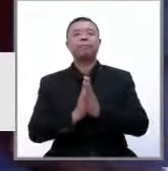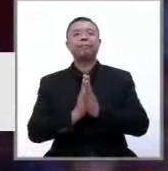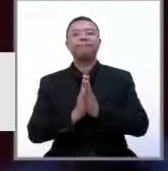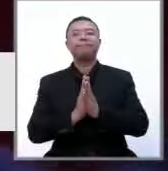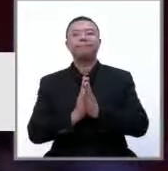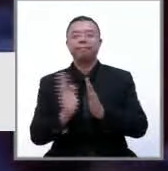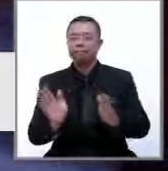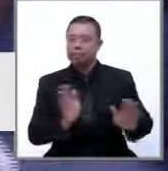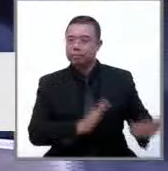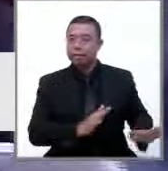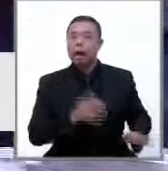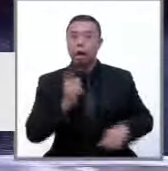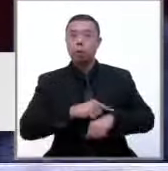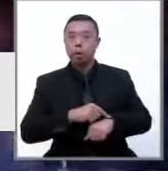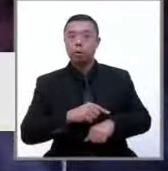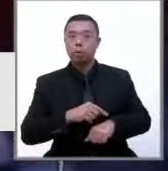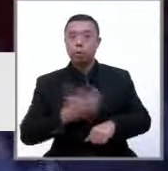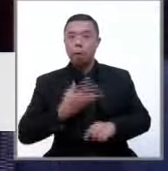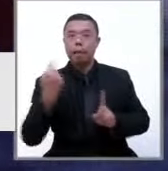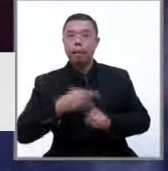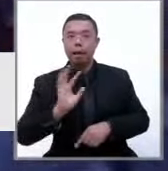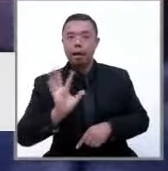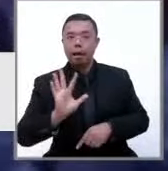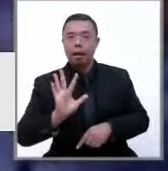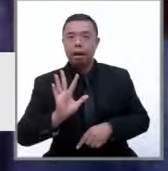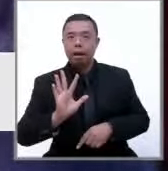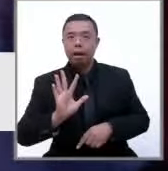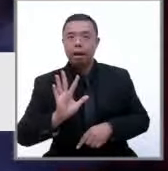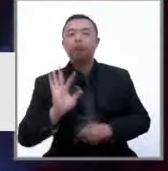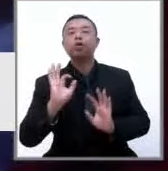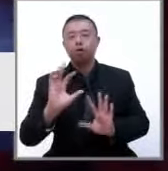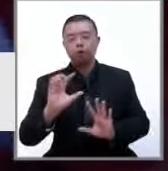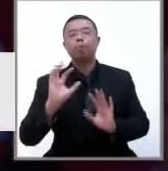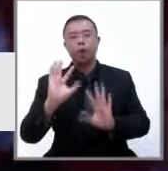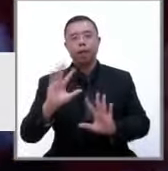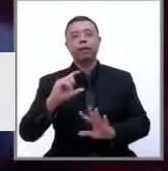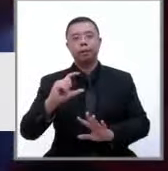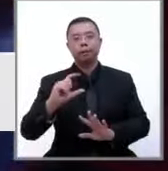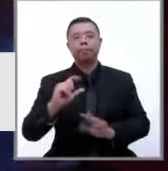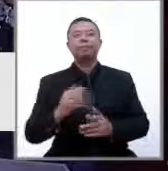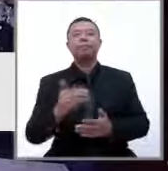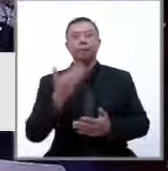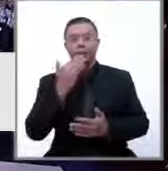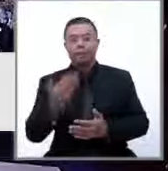wabarakatuhik Masih Ada Waktu Bapak mau dimanfaatkan atau tidakup baik